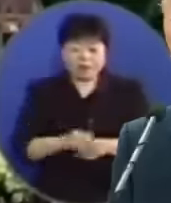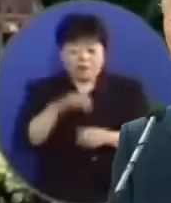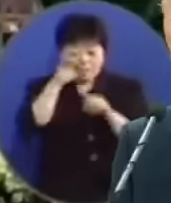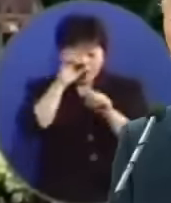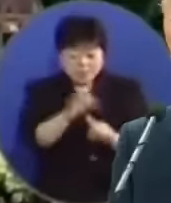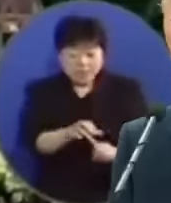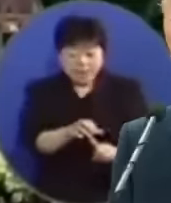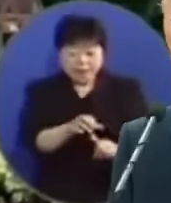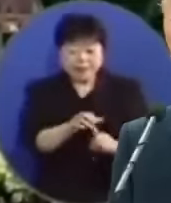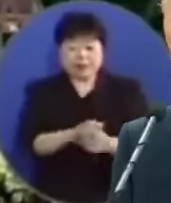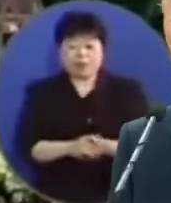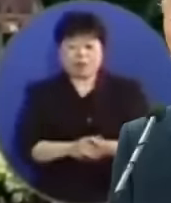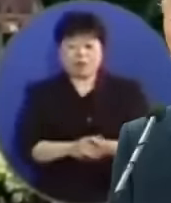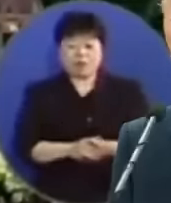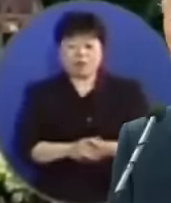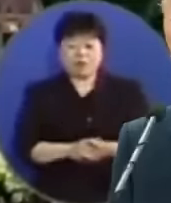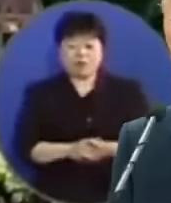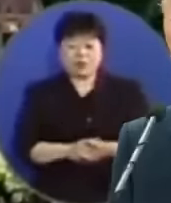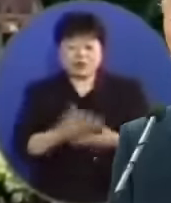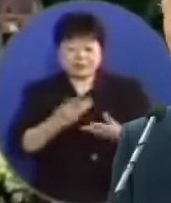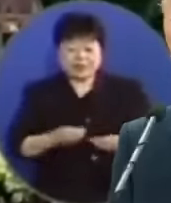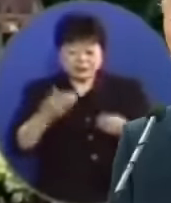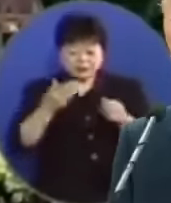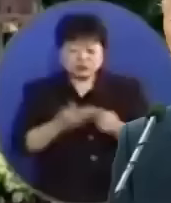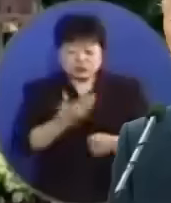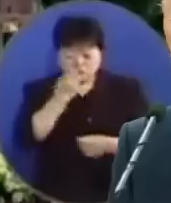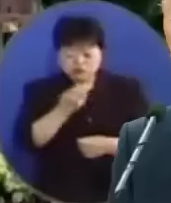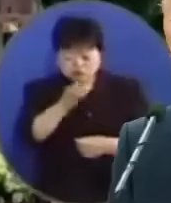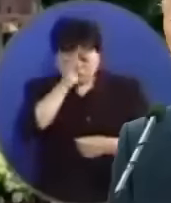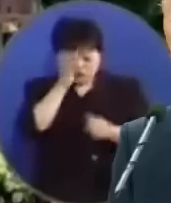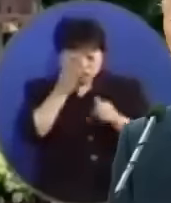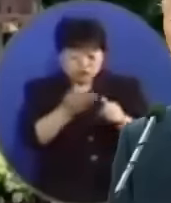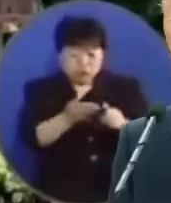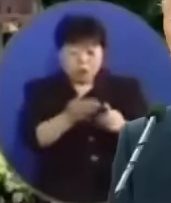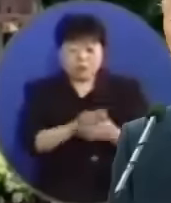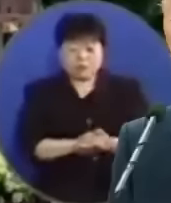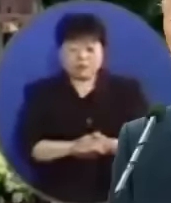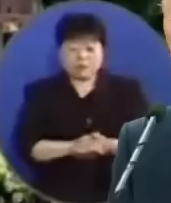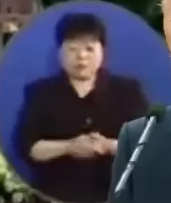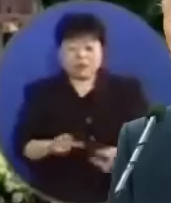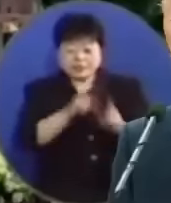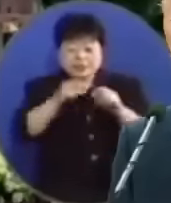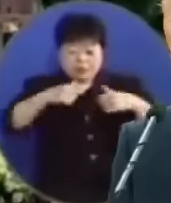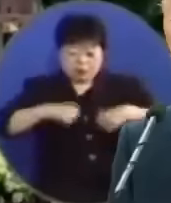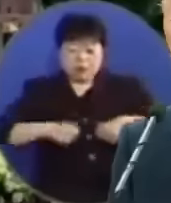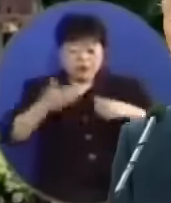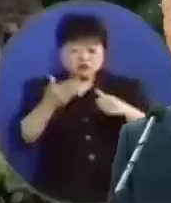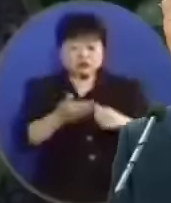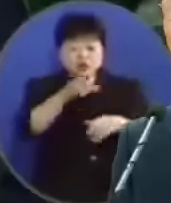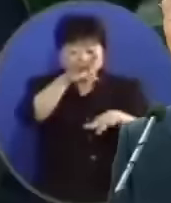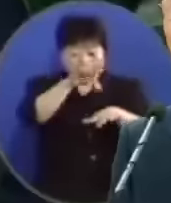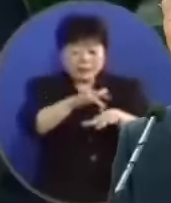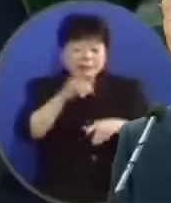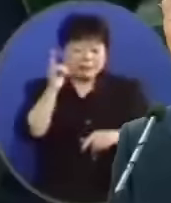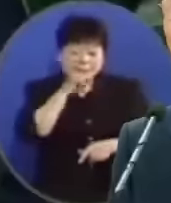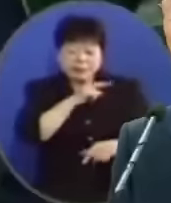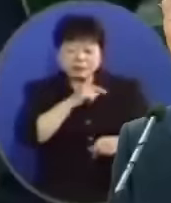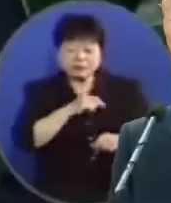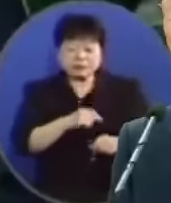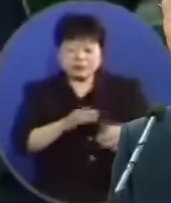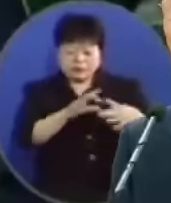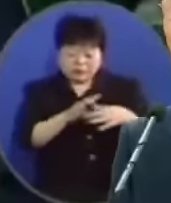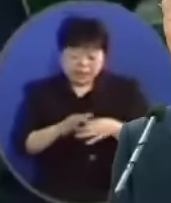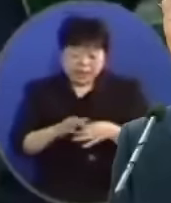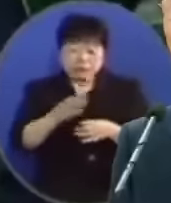억압하고 우리를 좌절하게 하고 우울하게 하고 삶을 포기하게 만드는 흉악한 일을 계속하고